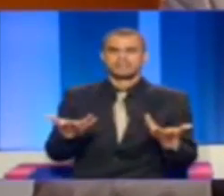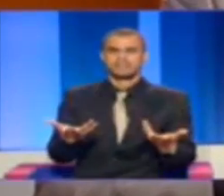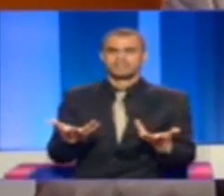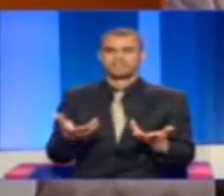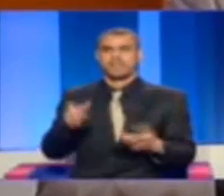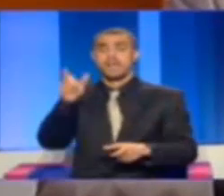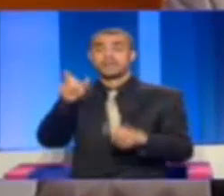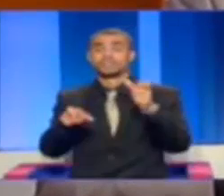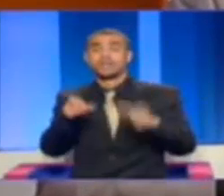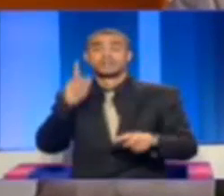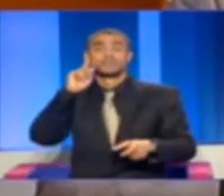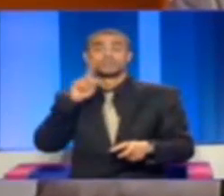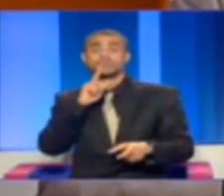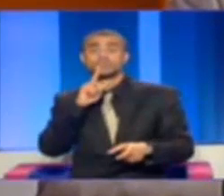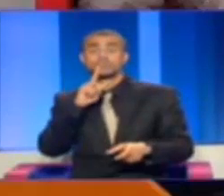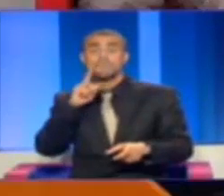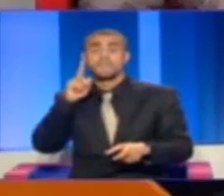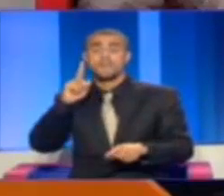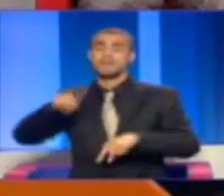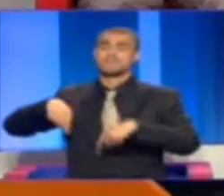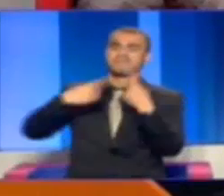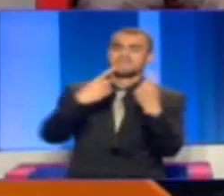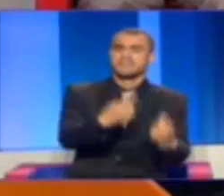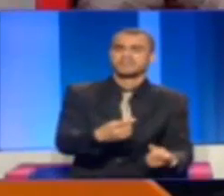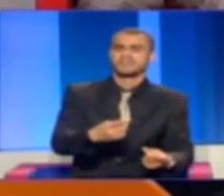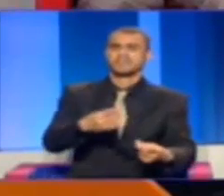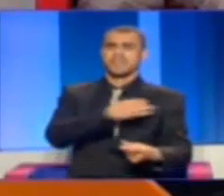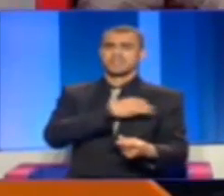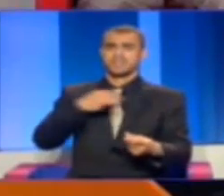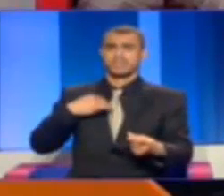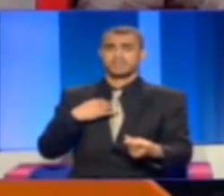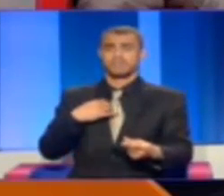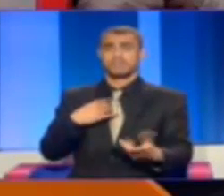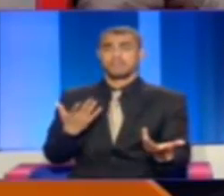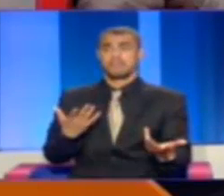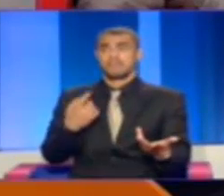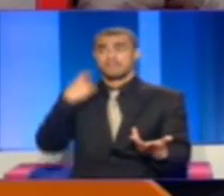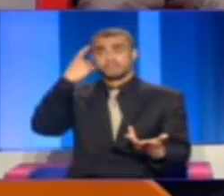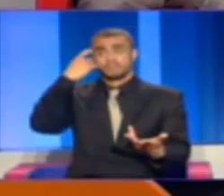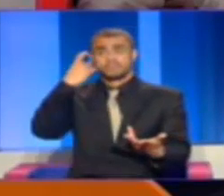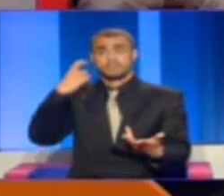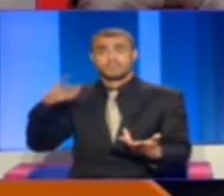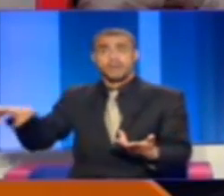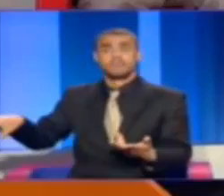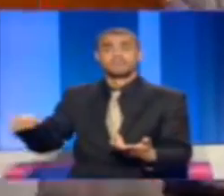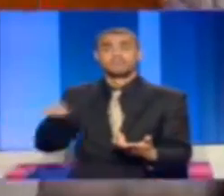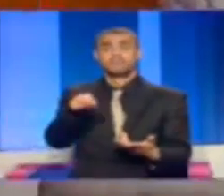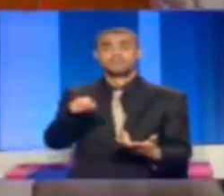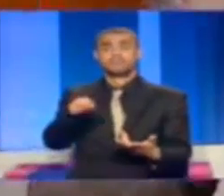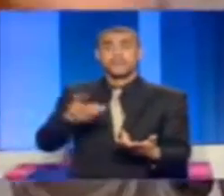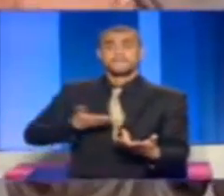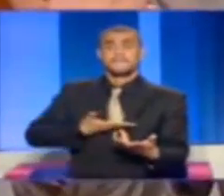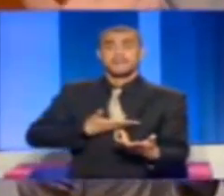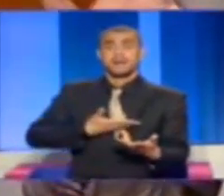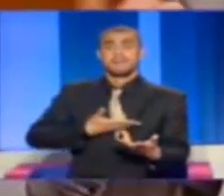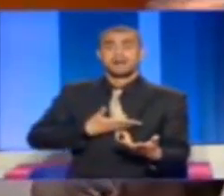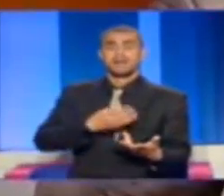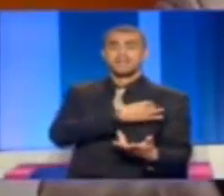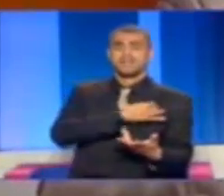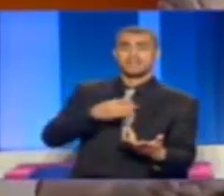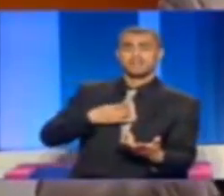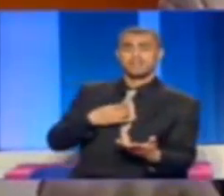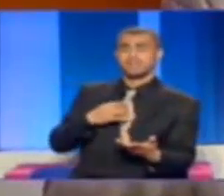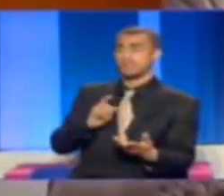لعند الطبيب وخصو يدي معاه مو باش تترجم عليه، والطبيب كيكون كيسول مو ما كيسولش واشنو عندك، كيسولها شنو